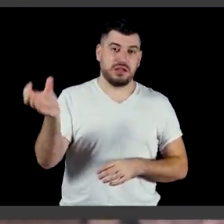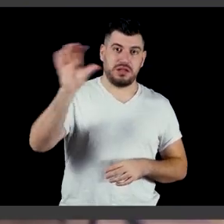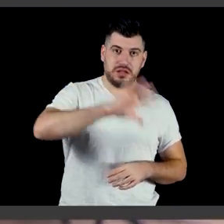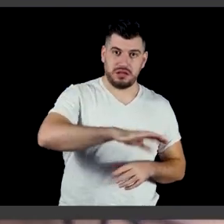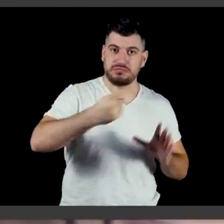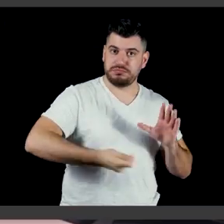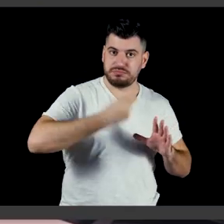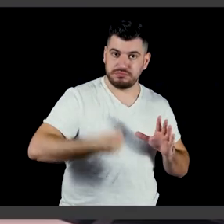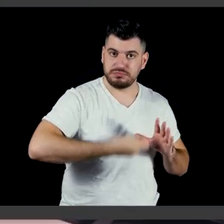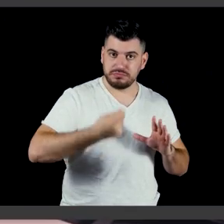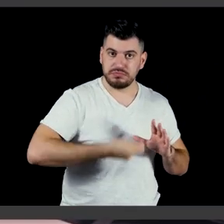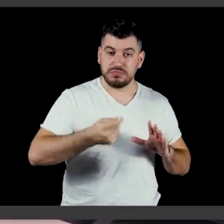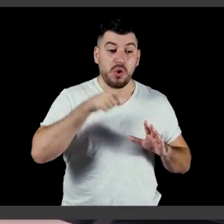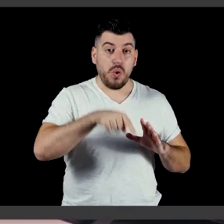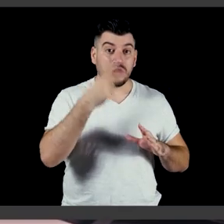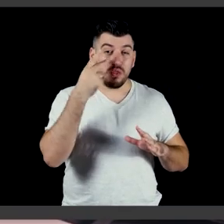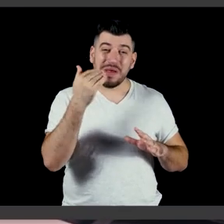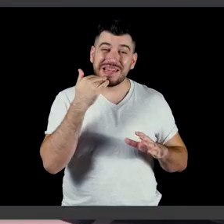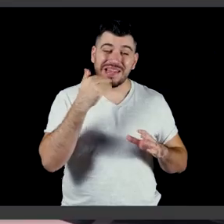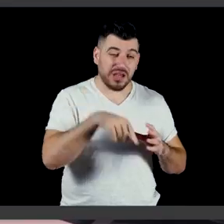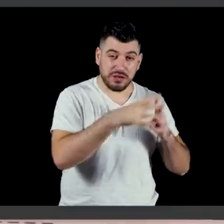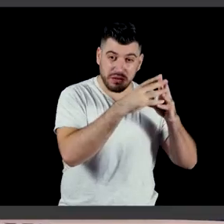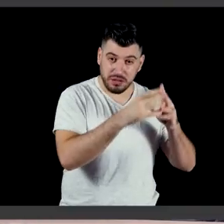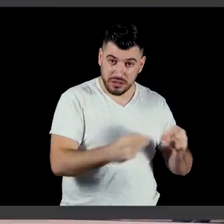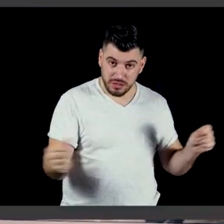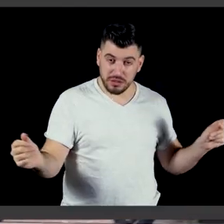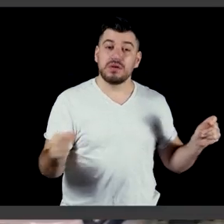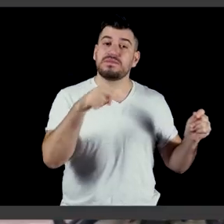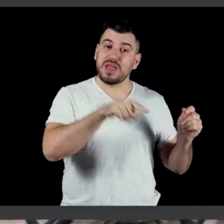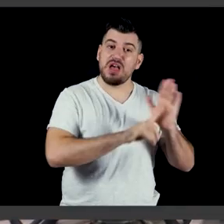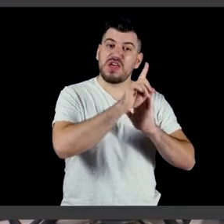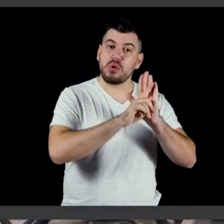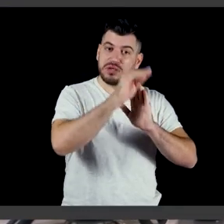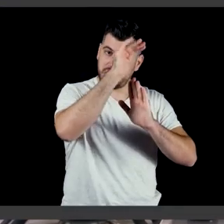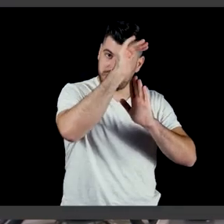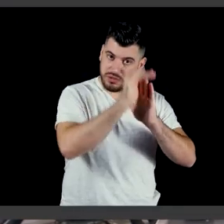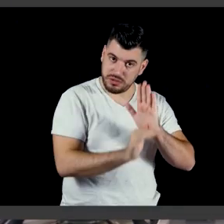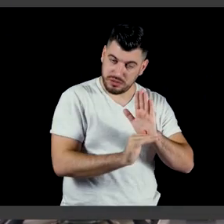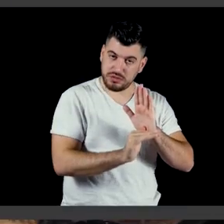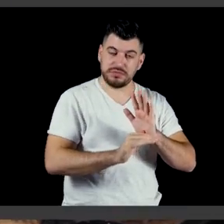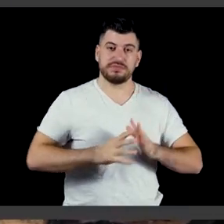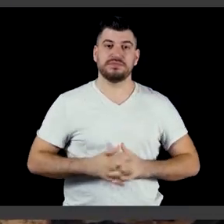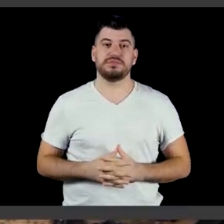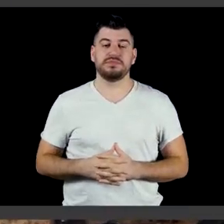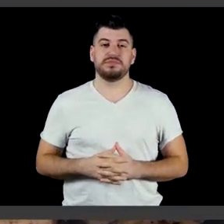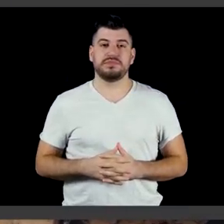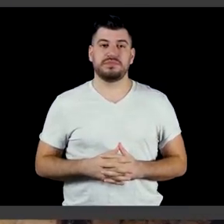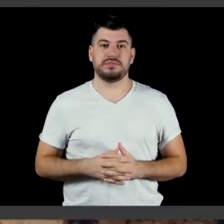ανακατέψω και με το που λιώσει το τυρί, θα έχει κατεβεί και η θερμοκρασία. Κοιτάξτε μου.